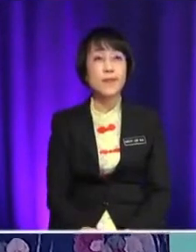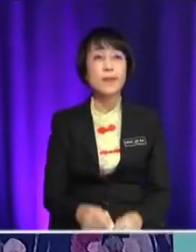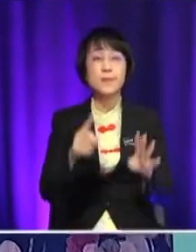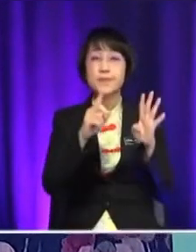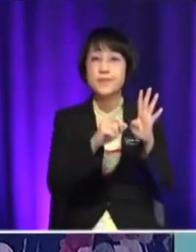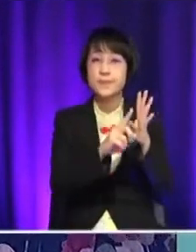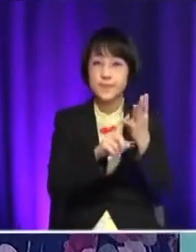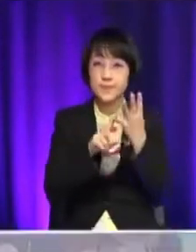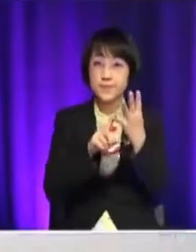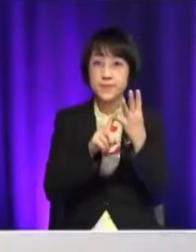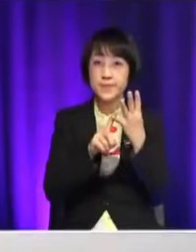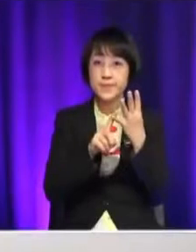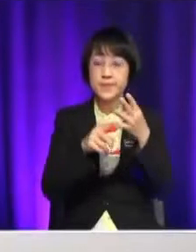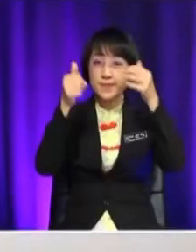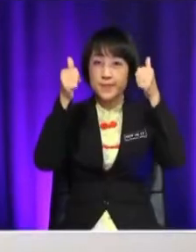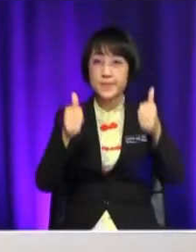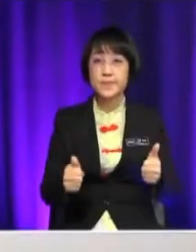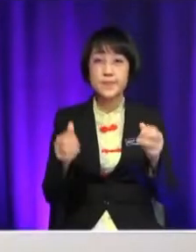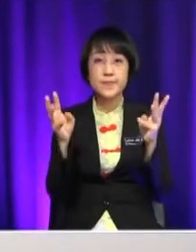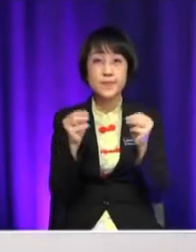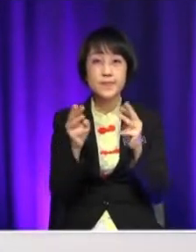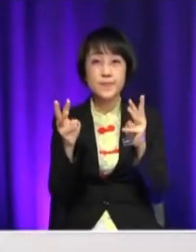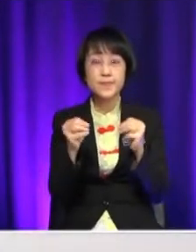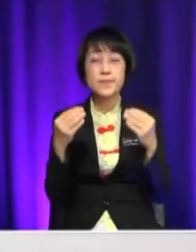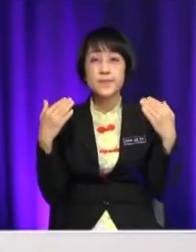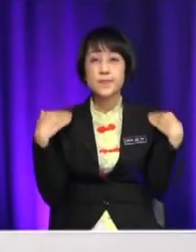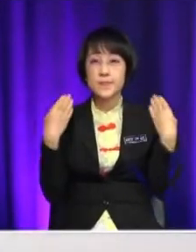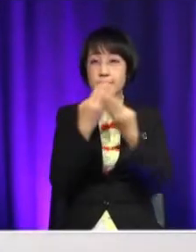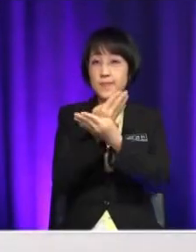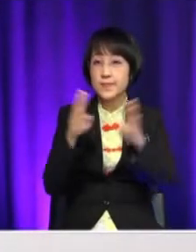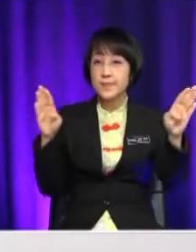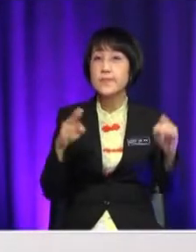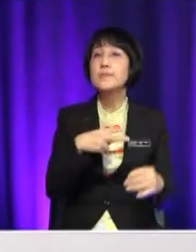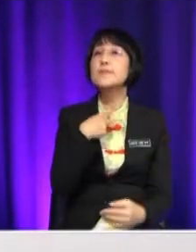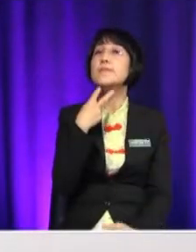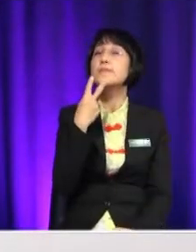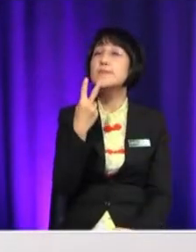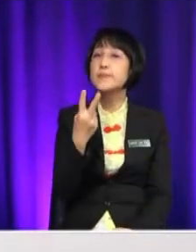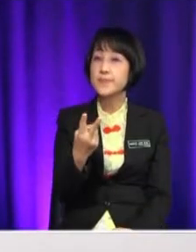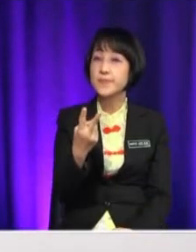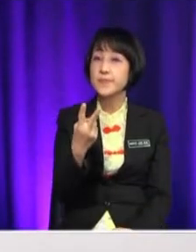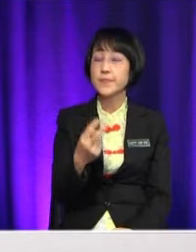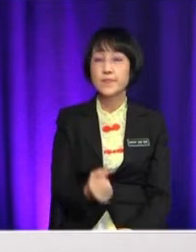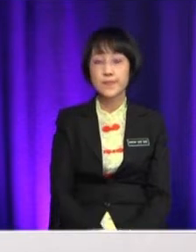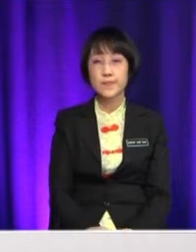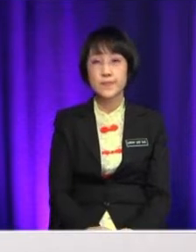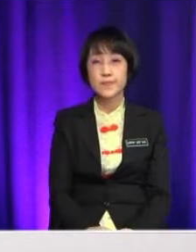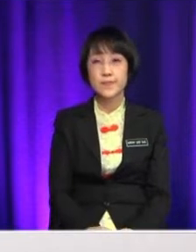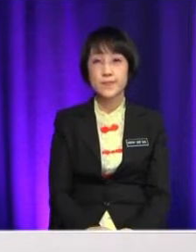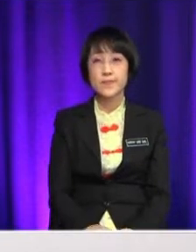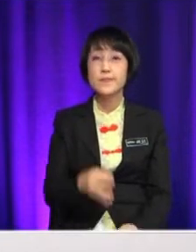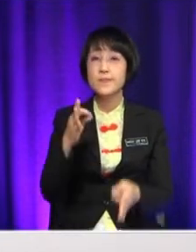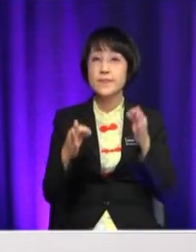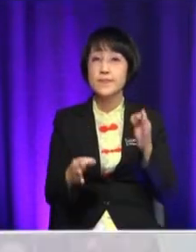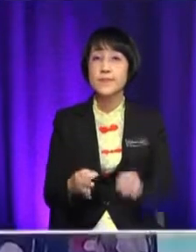keempat, ahli forum ada ruang kebebasan untuk bersuara. Maknanya kalau dia rasa